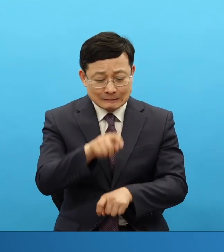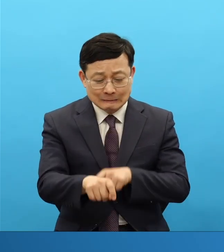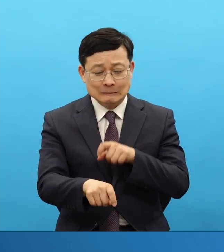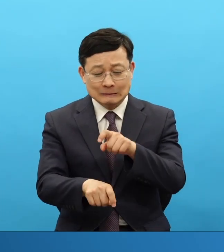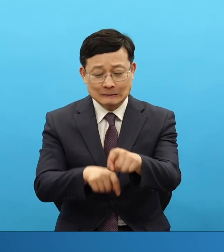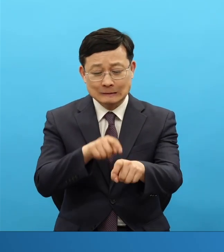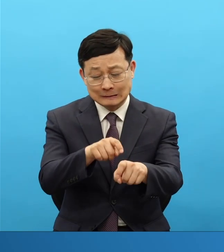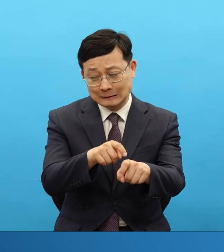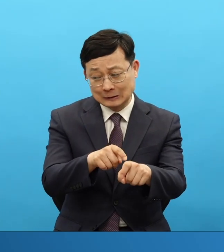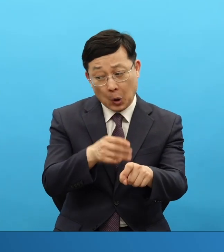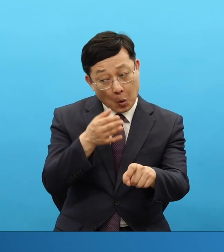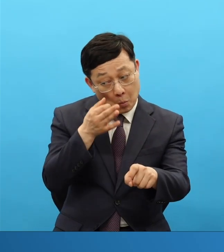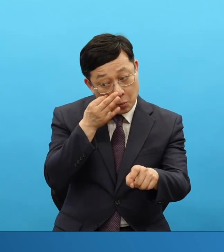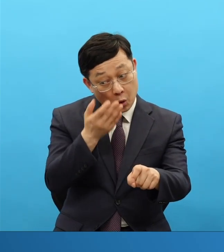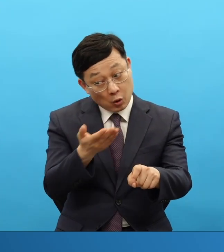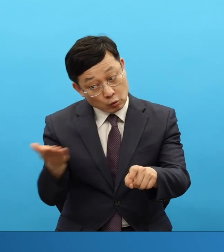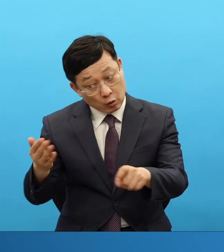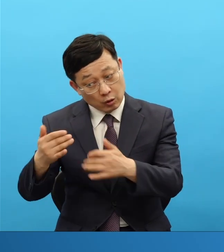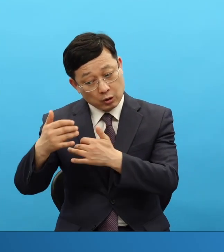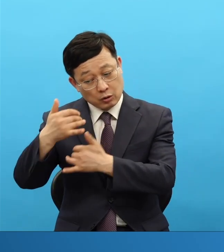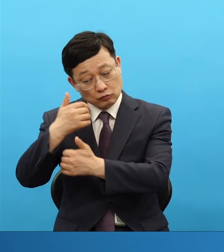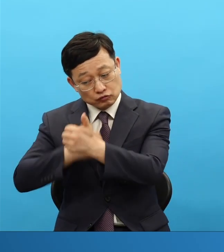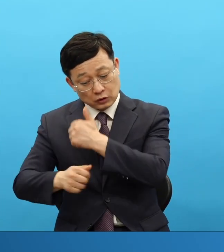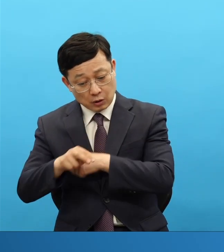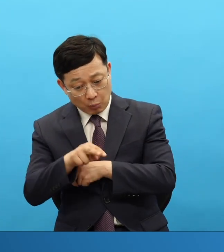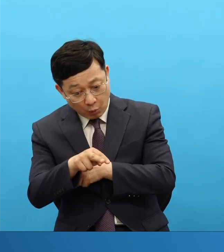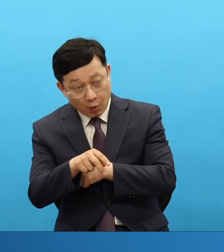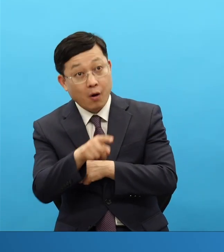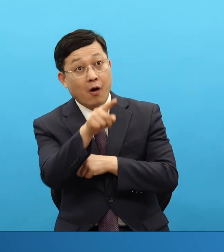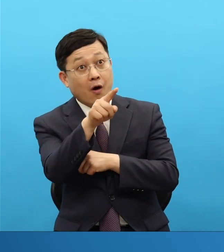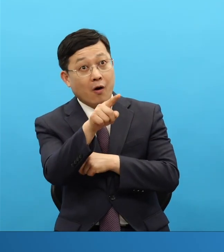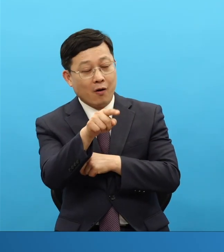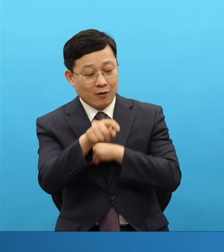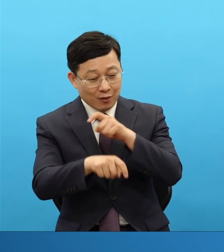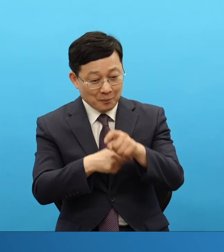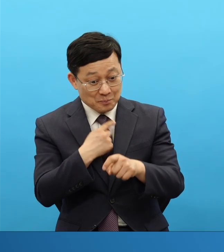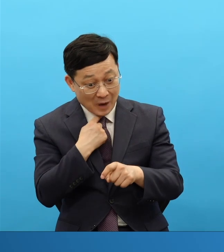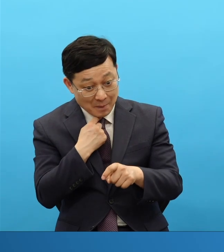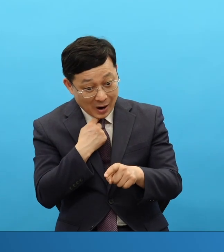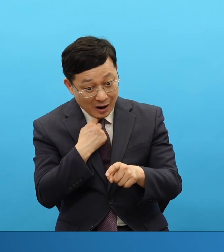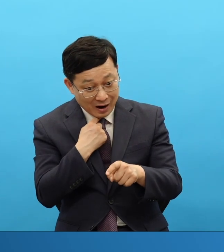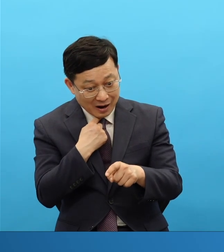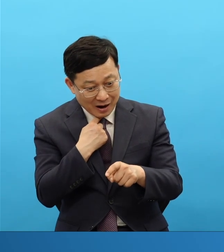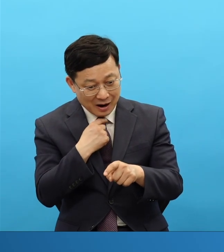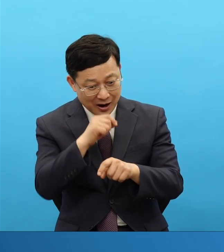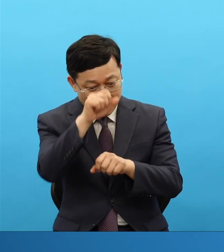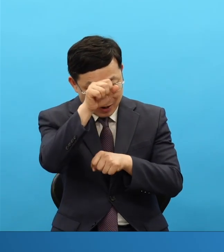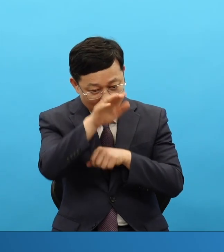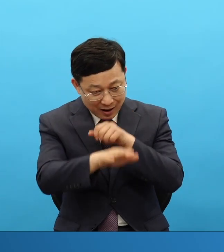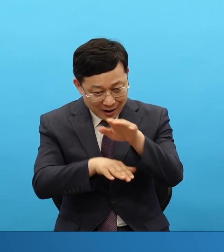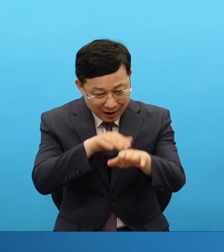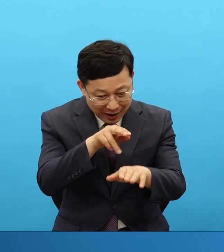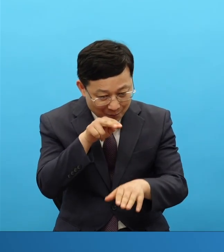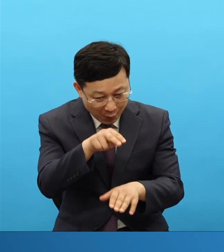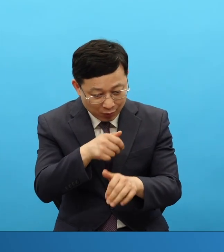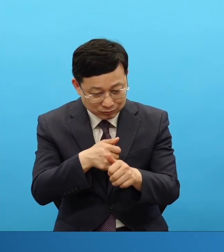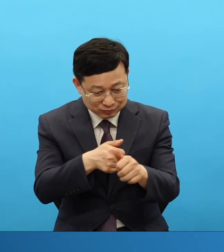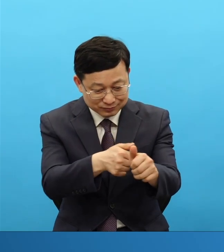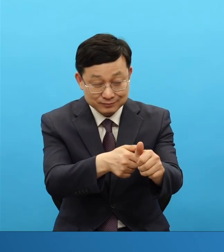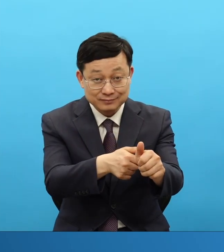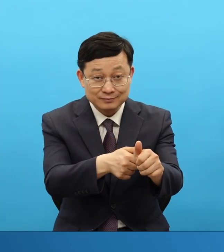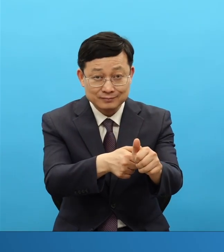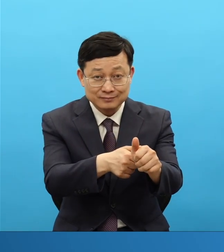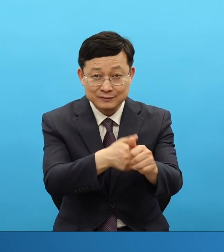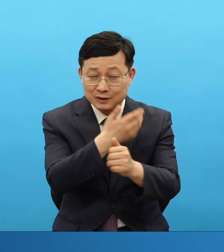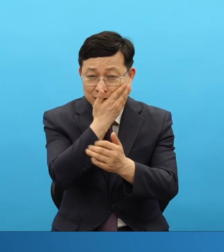보고 따라가는 겁니다. that we are following in your steps. 중위자분들은 지금부터 평생 해놓고 기도 So 시작하세요. starting now, this is your prayer for your